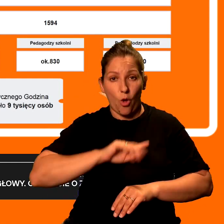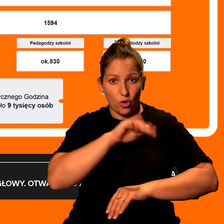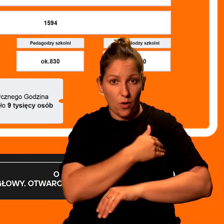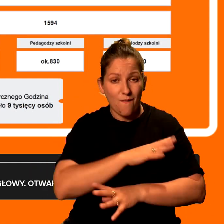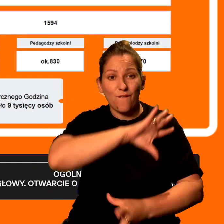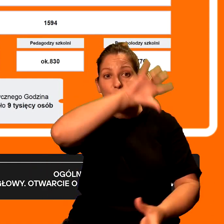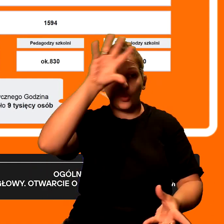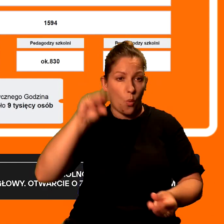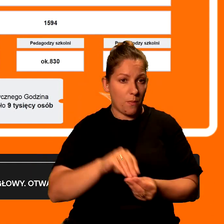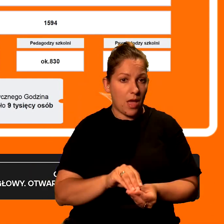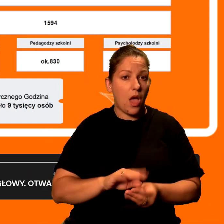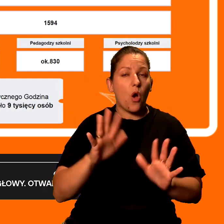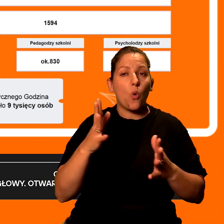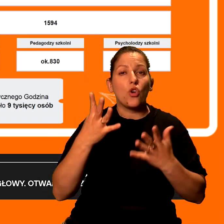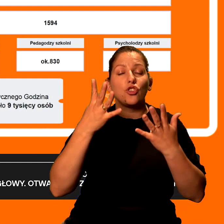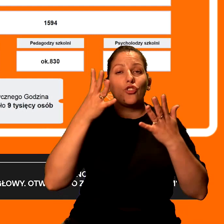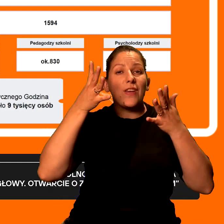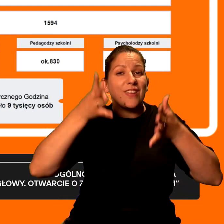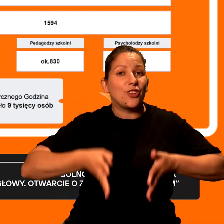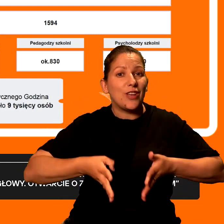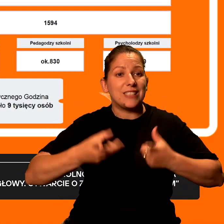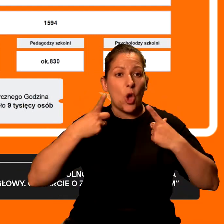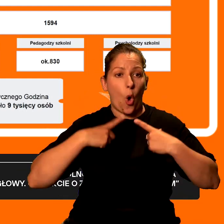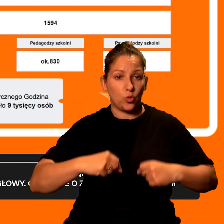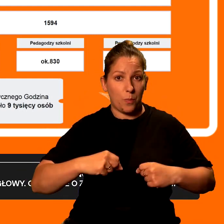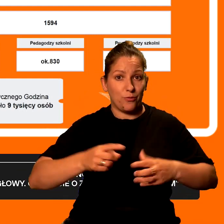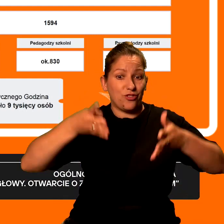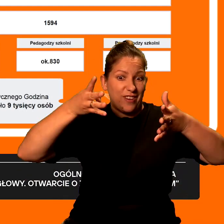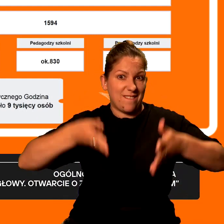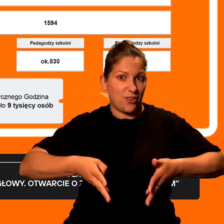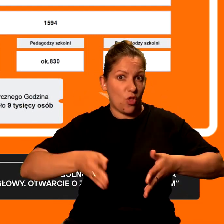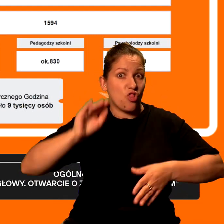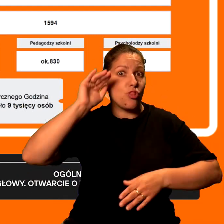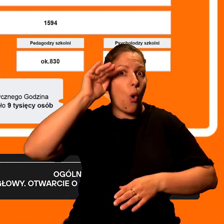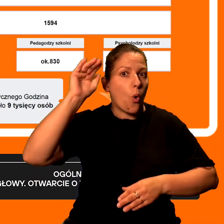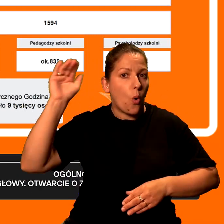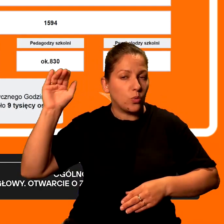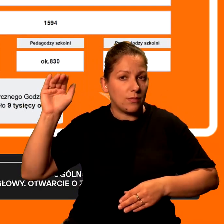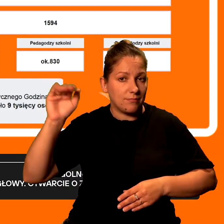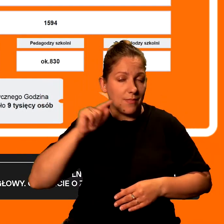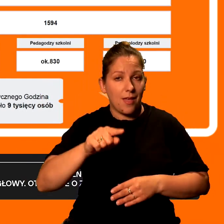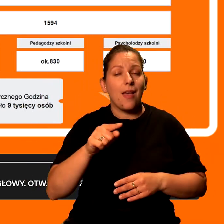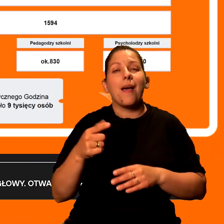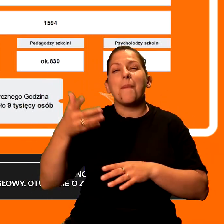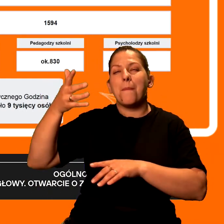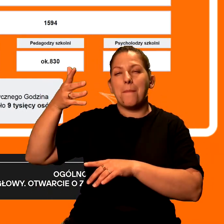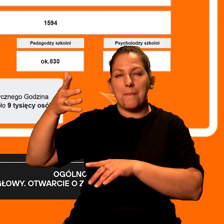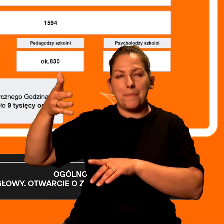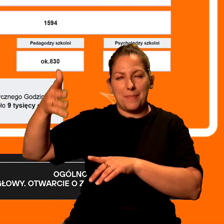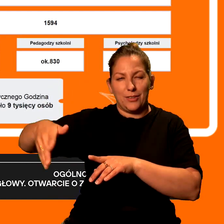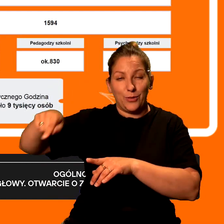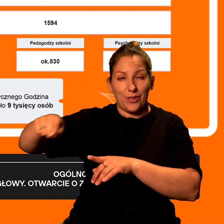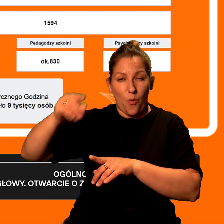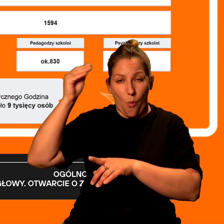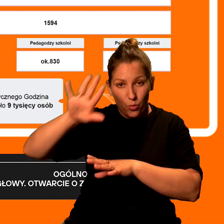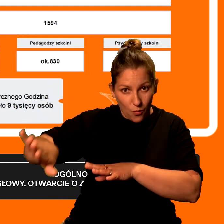sumie około 9 tysięcy osób, 9 tysięcy dorosłych. Oprócz tych prawie 500 tysięcy uczniów.